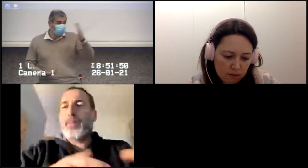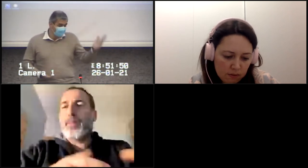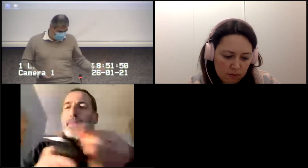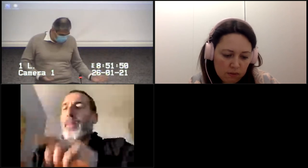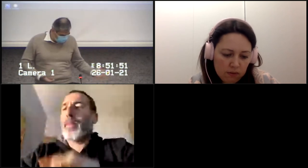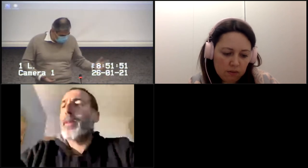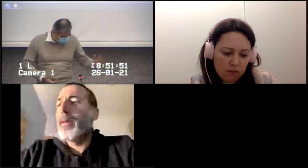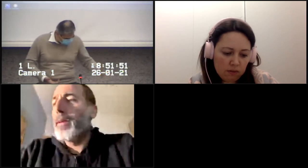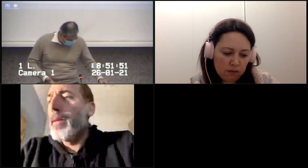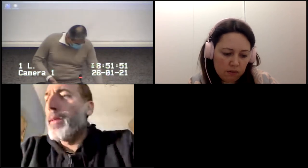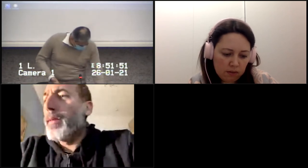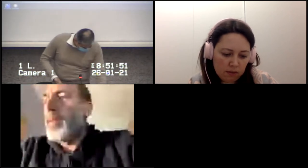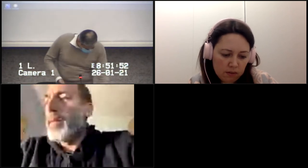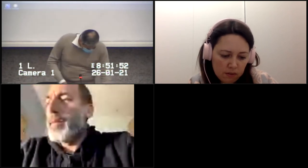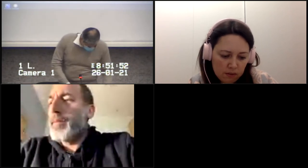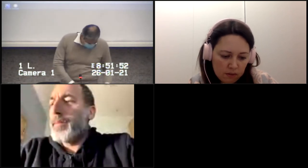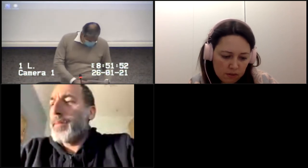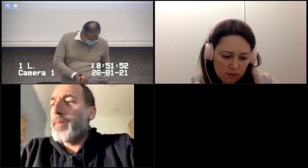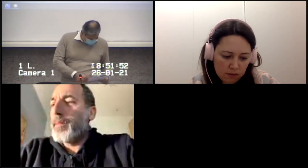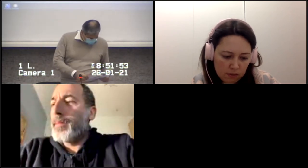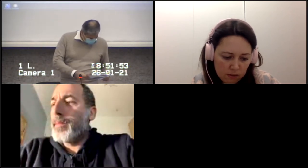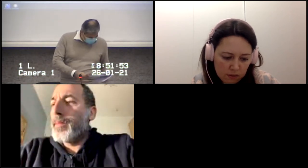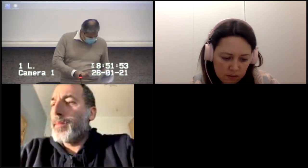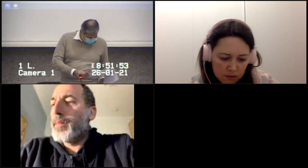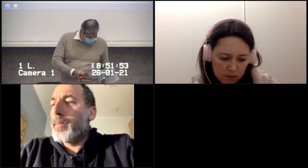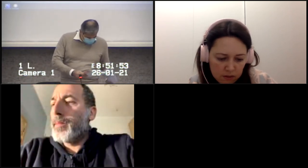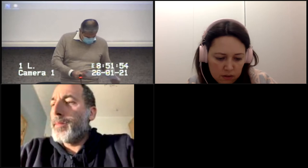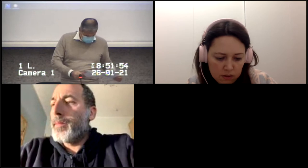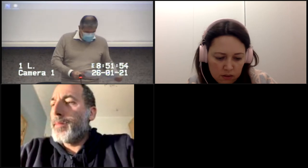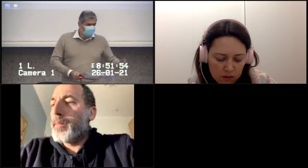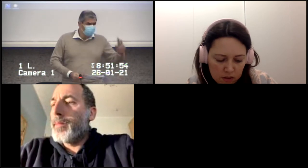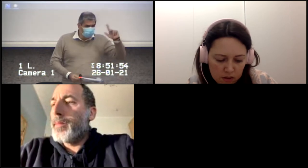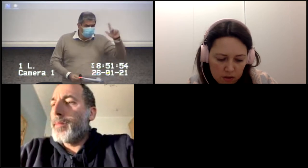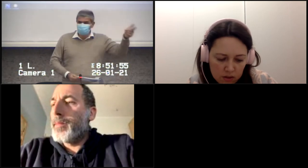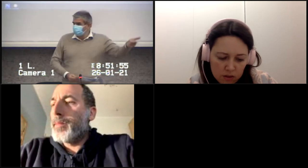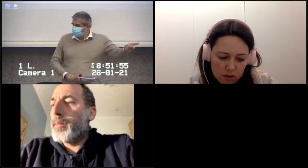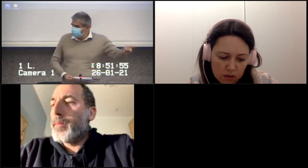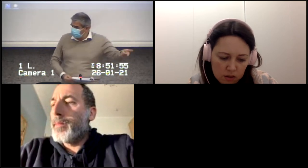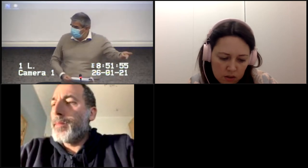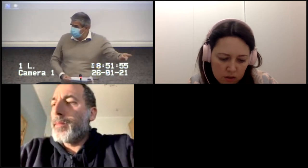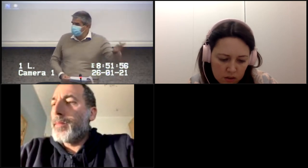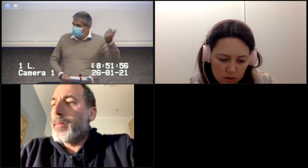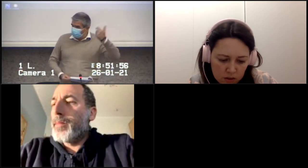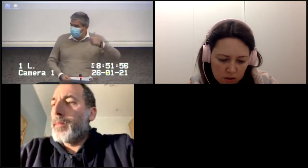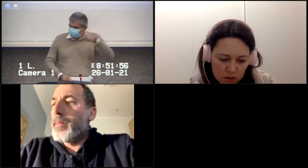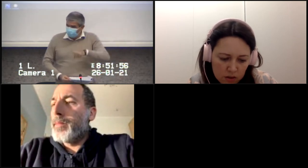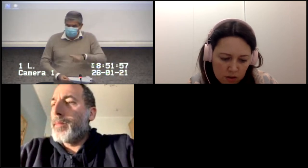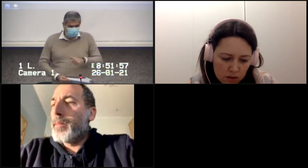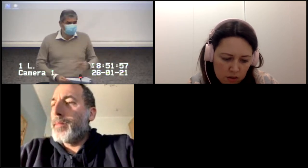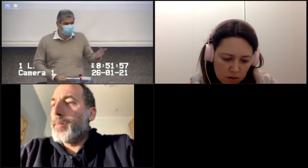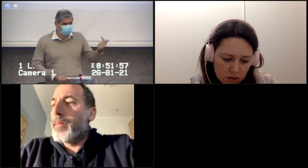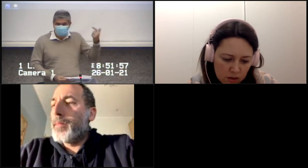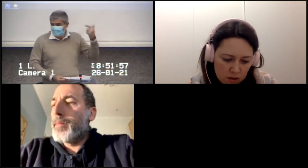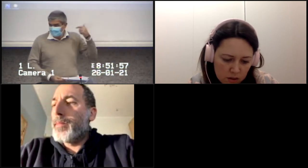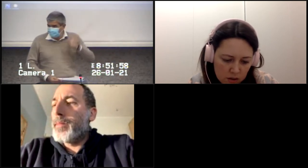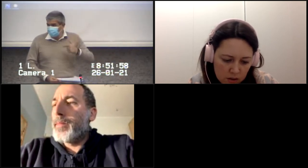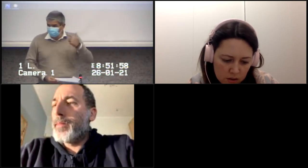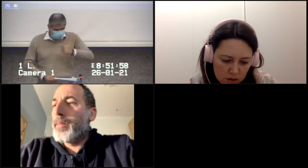recuperi energetici, fino ad arrivare addirittura col doppio salto di classe a un aumento